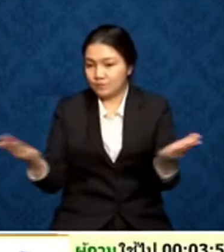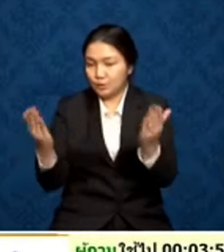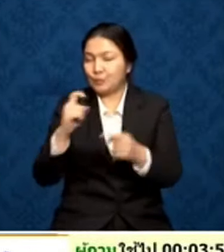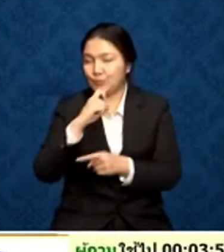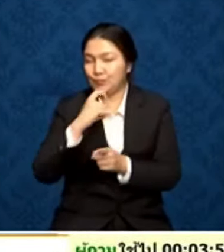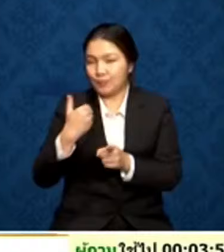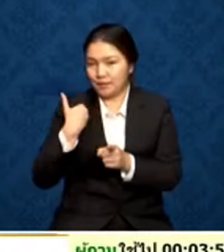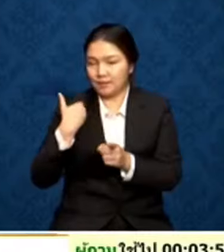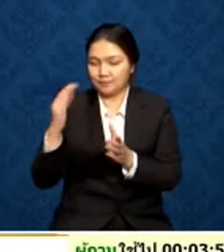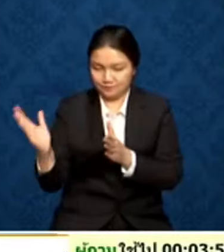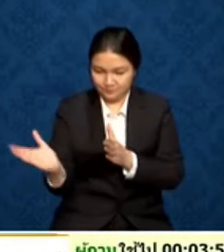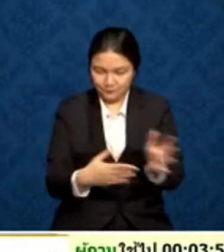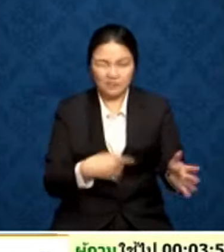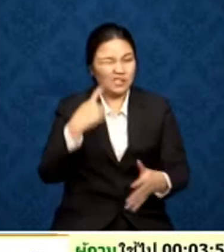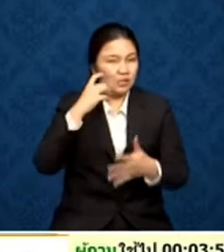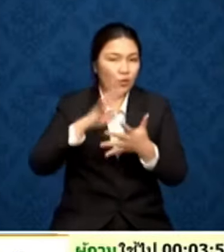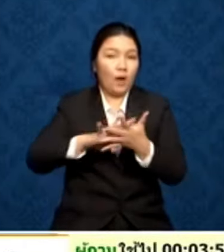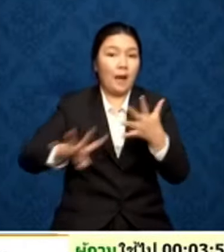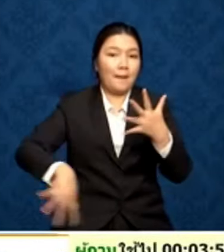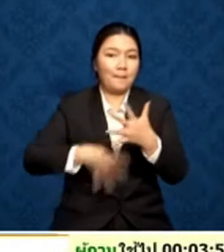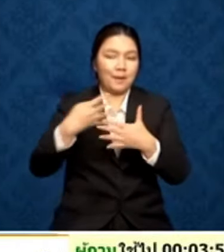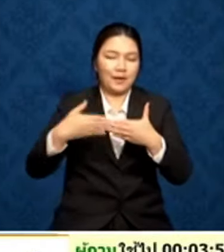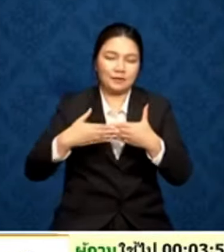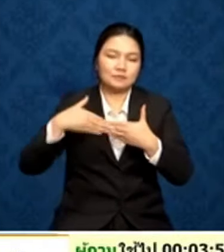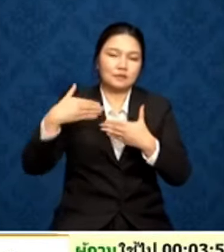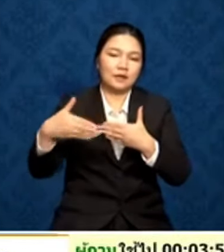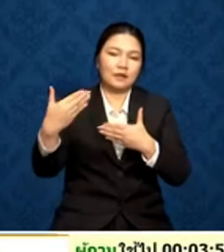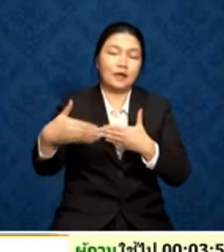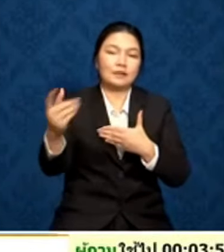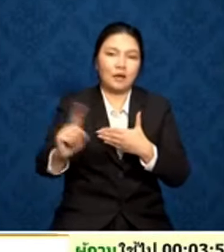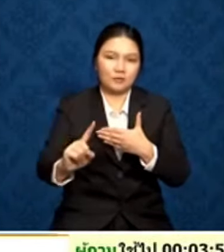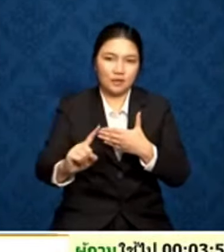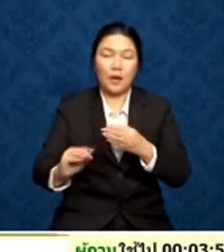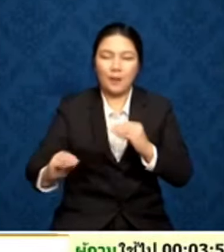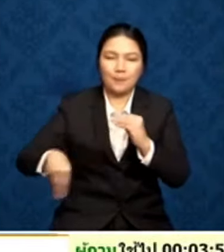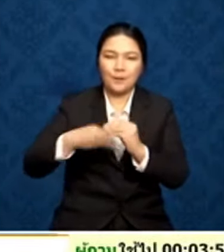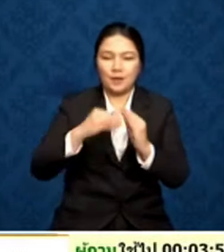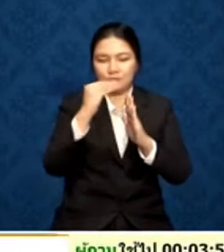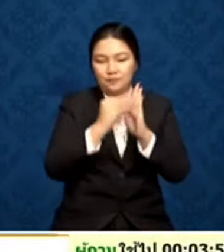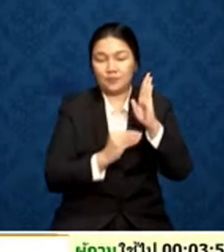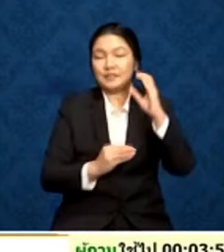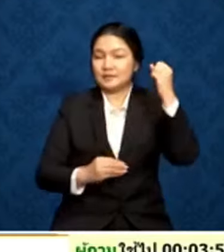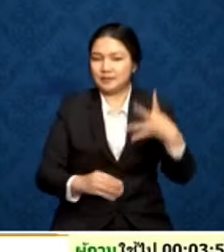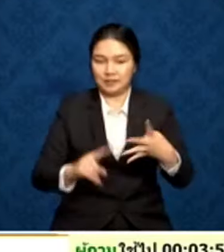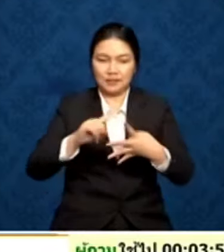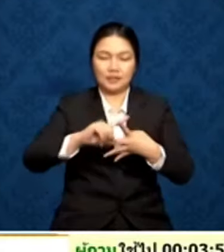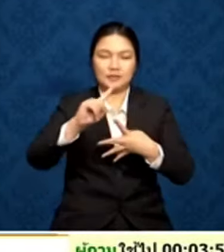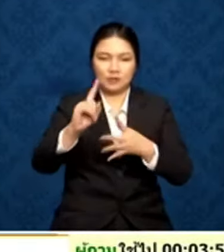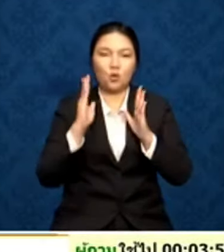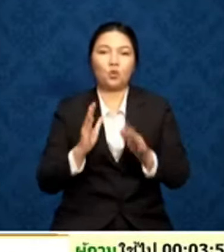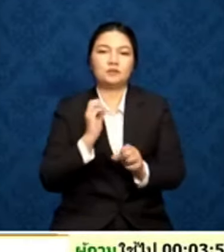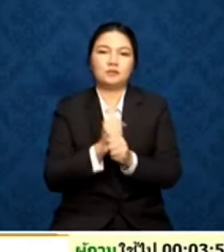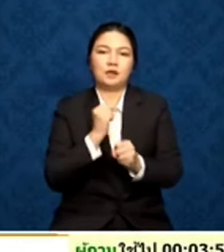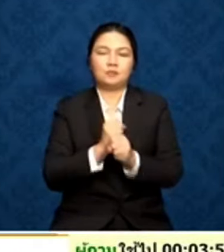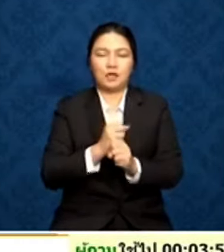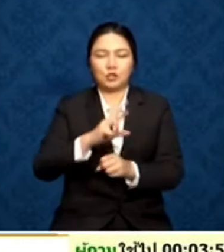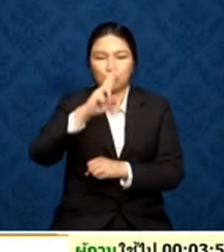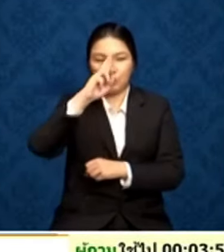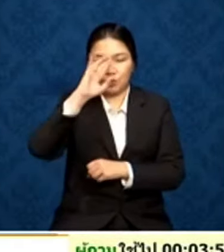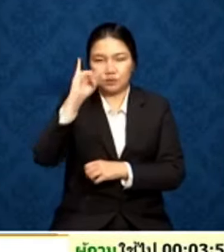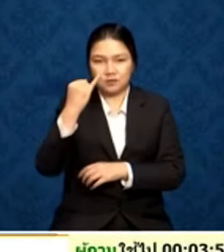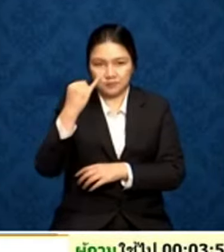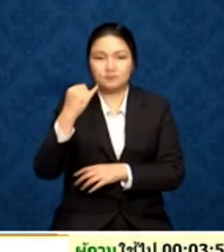การดูในระยะยาวนะครับมีการเพิ่มเติมมา4แผน1คือแผนบุคลากรสุขภาพจิตคือร่างพ